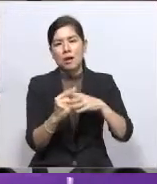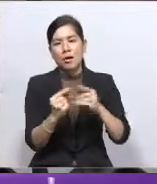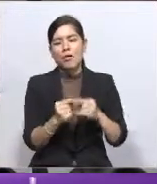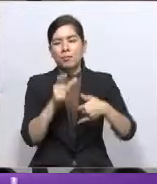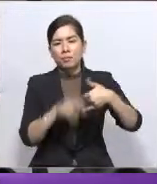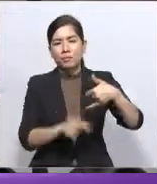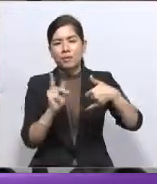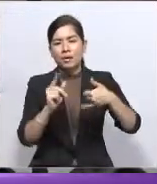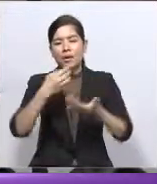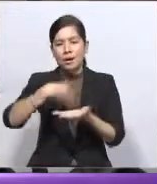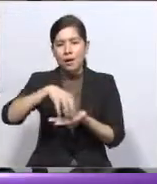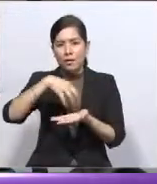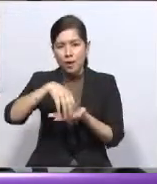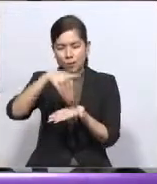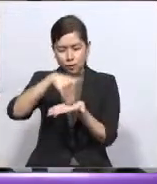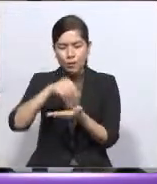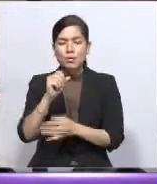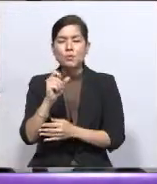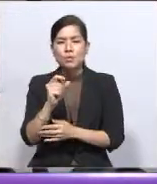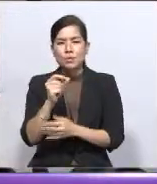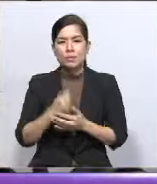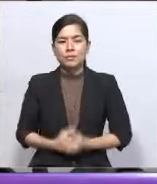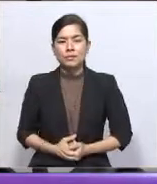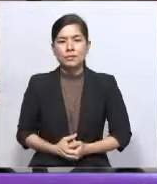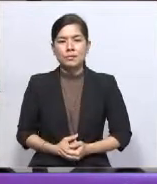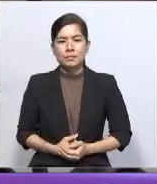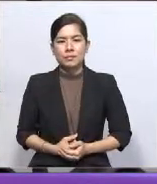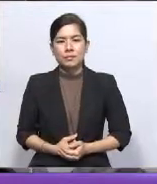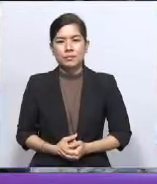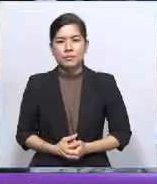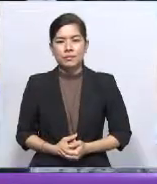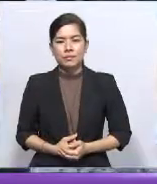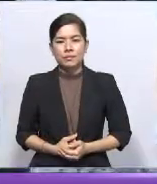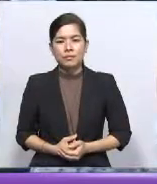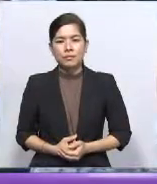รายงานจากศูนย์วันสต็อปเซอร์วิสจังหวัดสมุทรสาครค่ะ